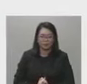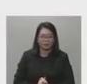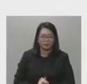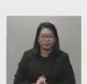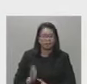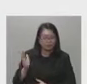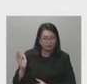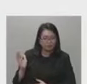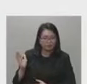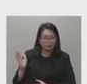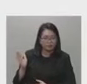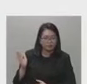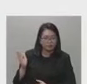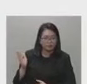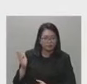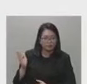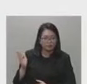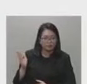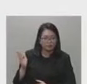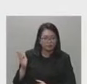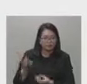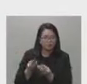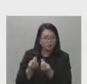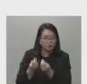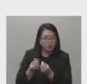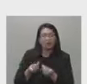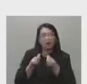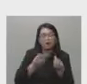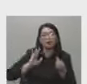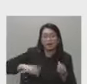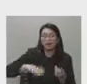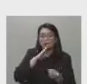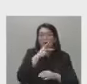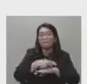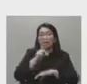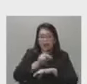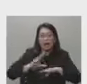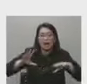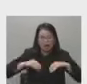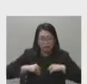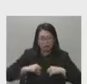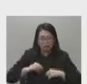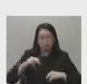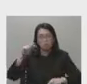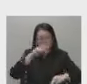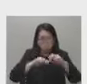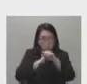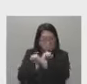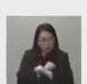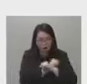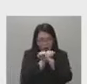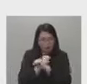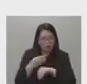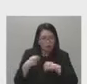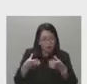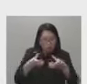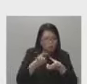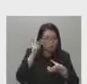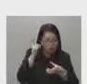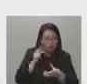เอกสารฉบับนี้ตัวเลขจริงๆผมให้ท่านประธานทีหลังได้ถ้าท่านประธานรับปากว่าจะคุ้มครองแหล่งข่าวให้กับผมที่ก